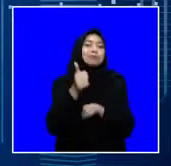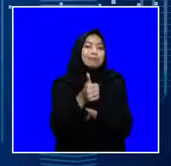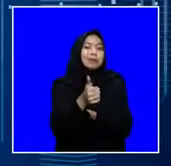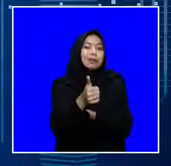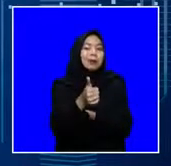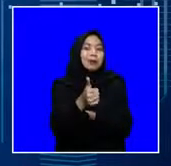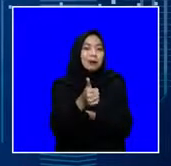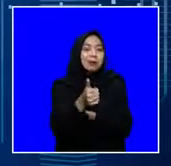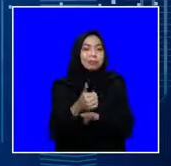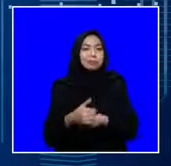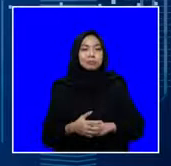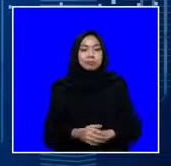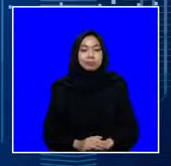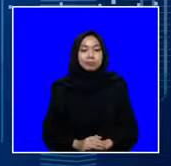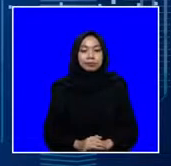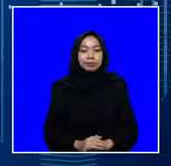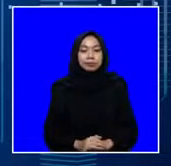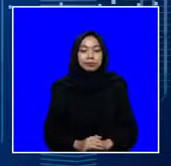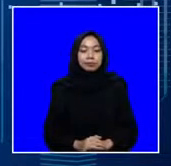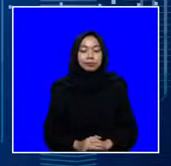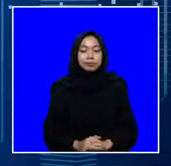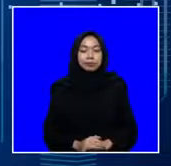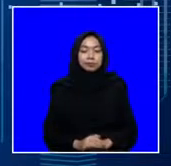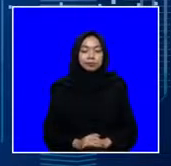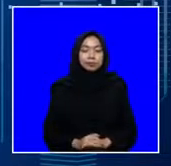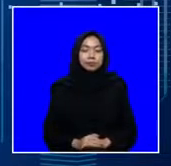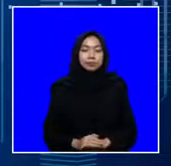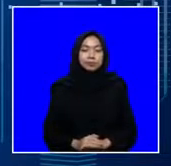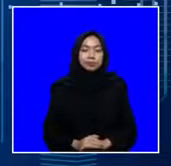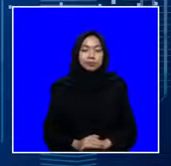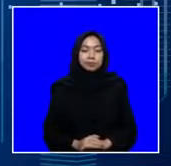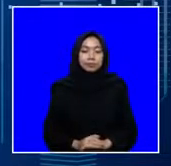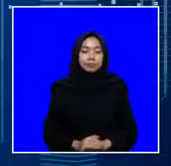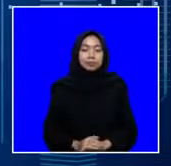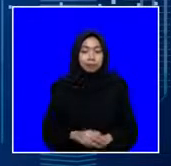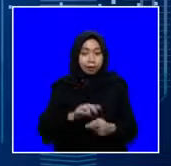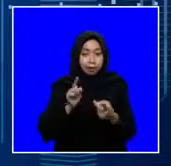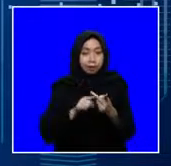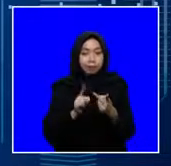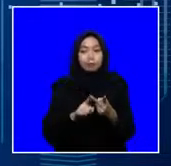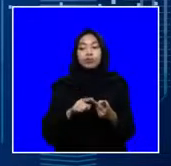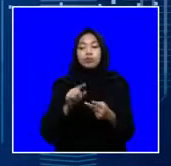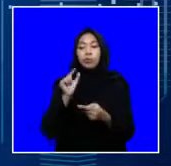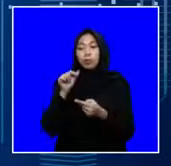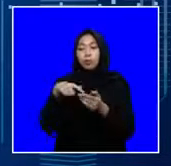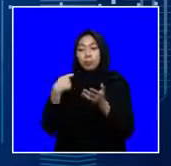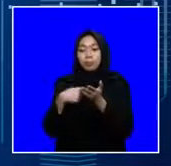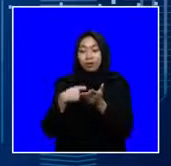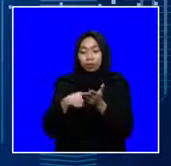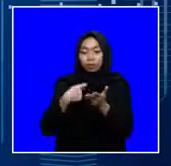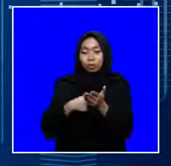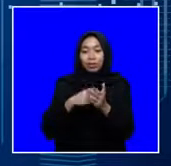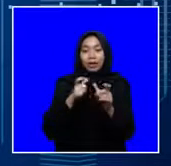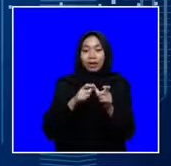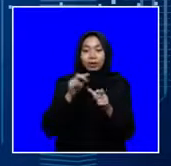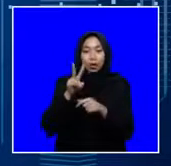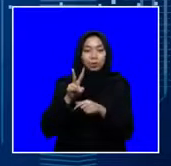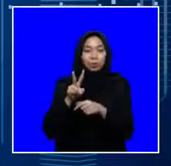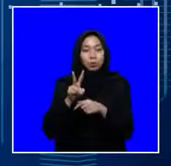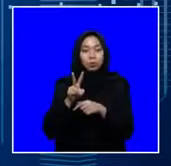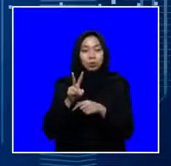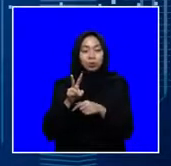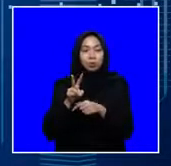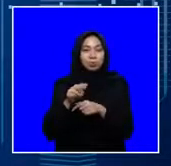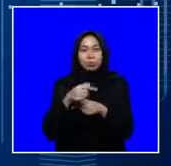beasiswa S1, ya. Dan juga untuk beasiswa S2 bagi mahasiswa S1 yang berprestasi di dalam